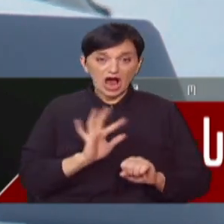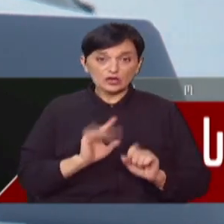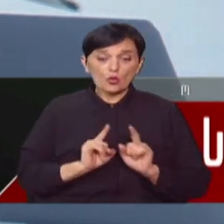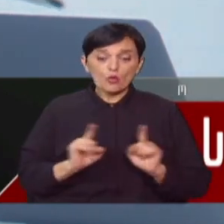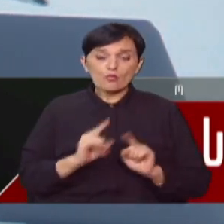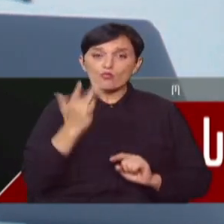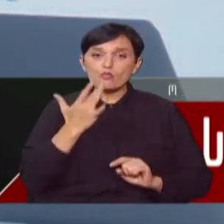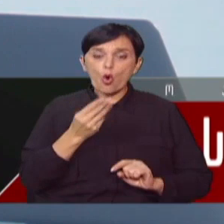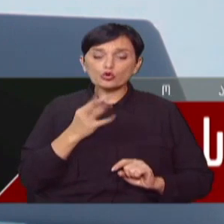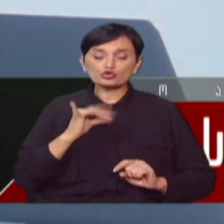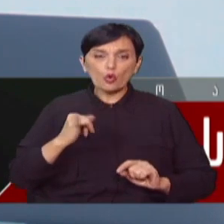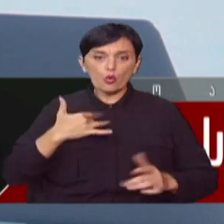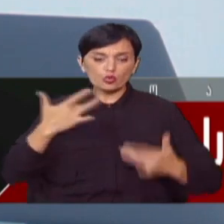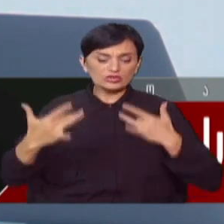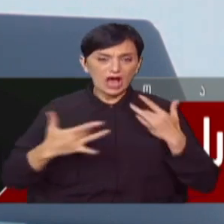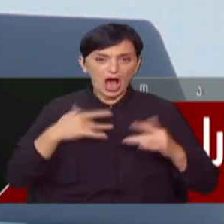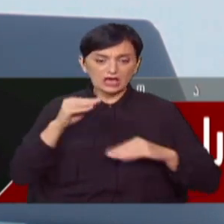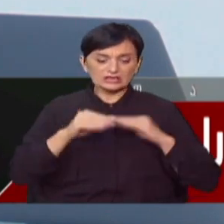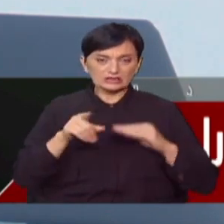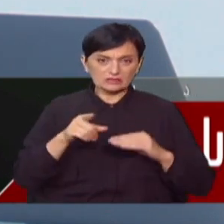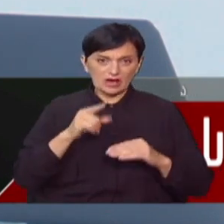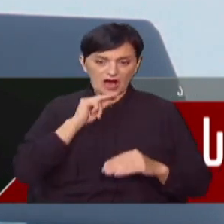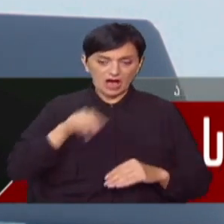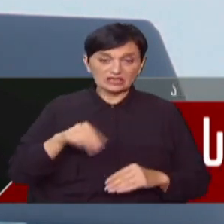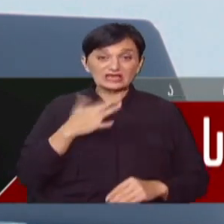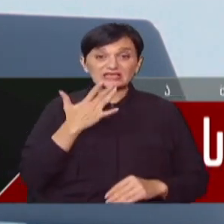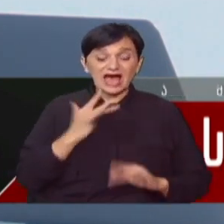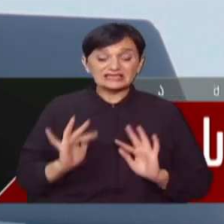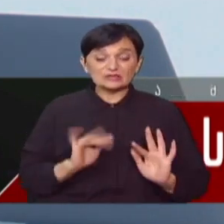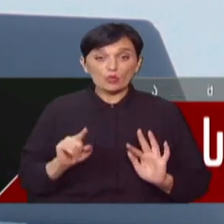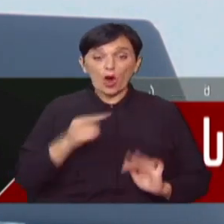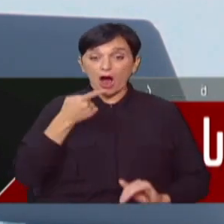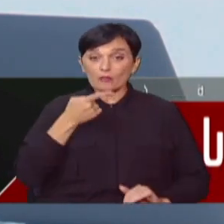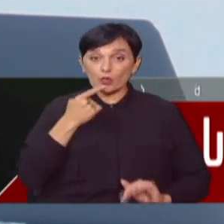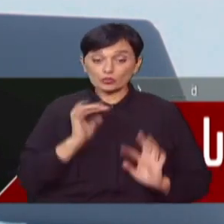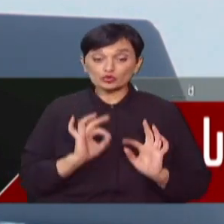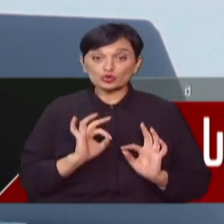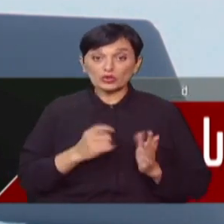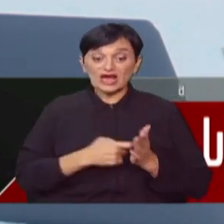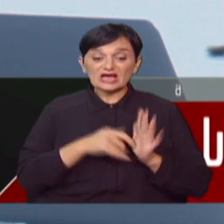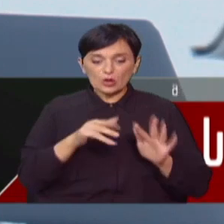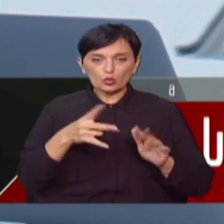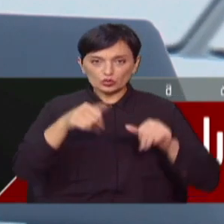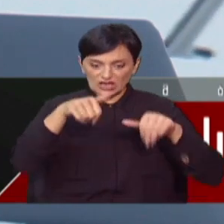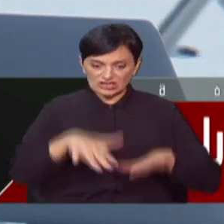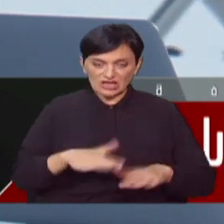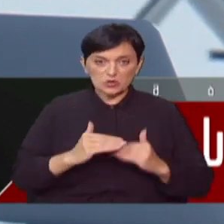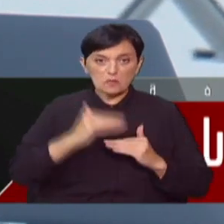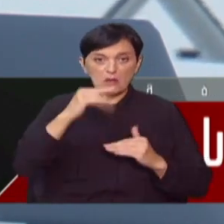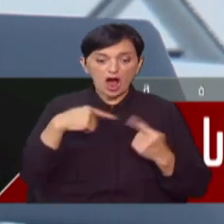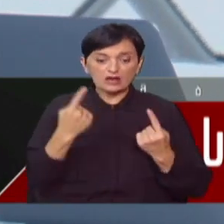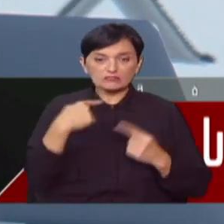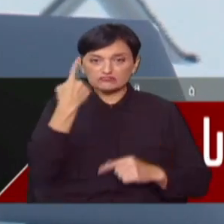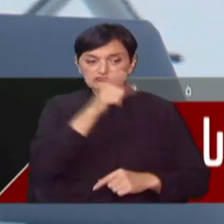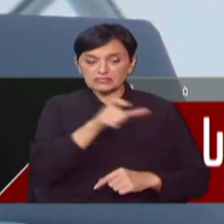ოპონენტებს პოლიტიკური შოუს დადგმის მცდელობაში ადანაშაულებს. ნაციონალურ მოძრაობაში კი ამბობენ, რომ სწორედ გამოძიებამ უნდა დაადგინოს მაღალი